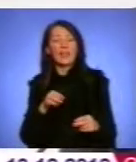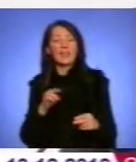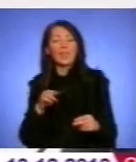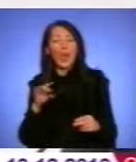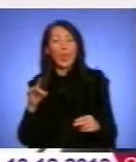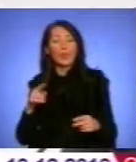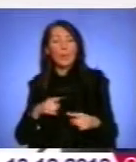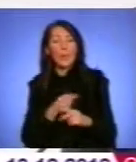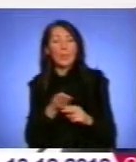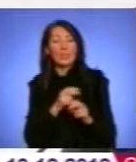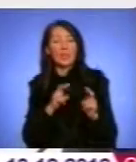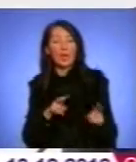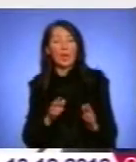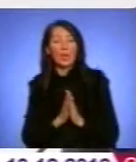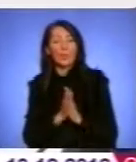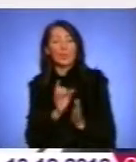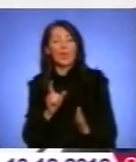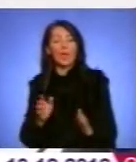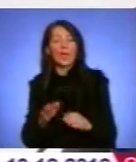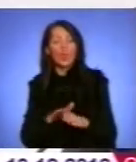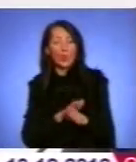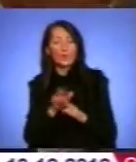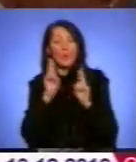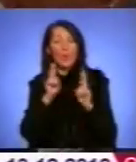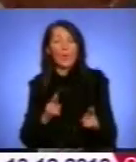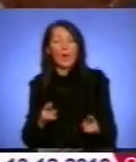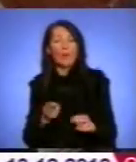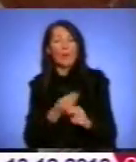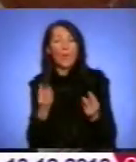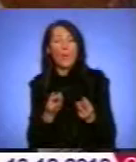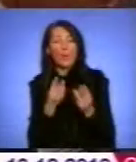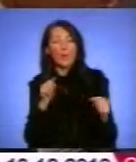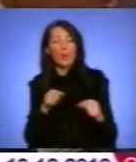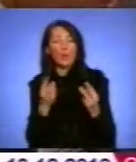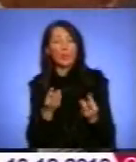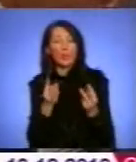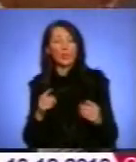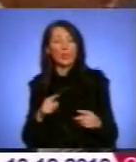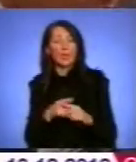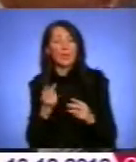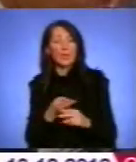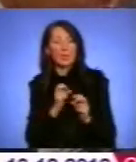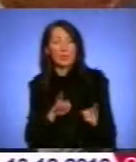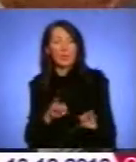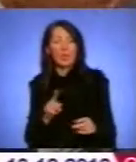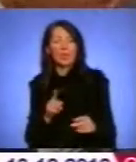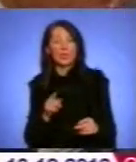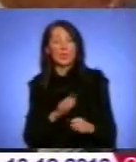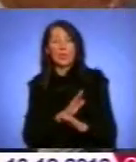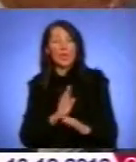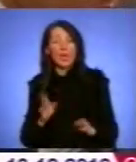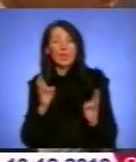правил пожежної та техногенної безпеки. Ці ж правила – необхідна умова запобігання нещастям на виробництві.